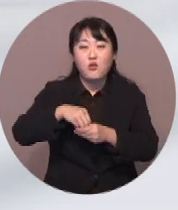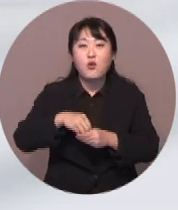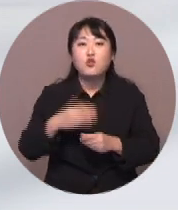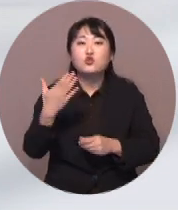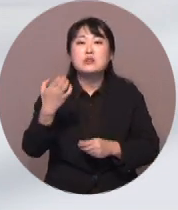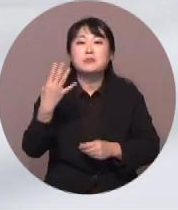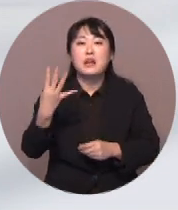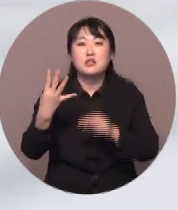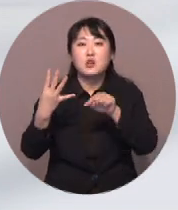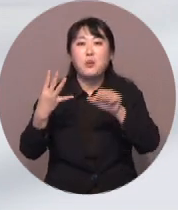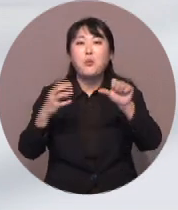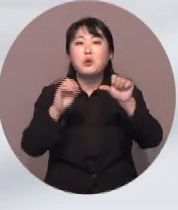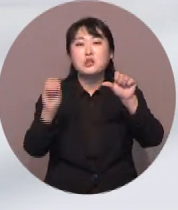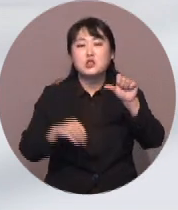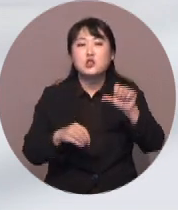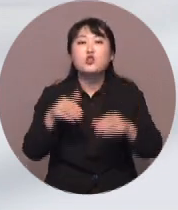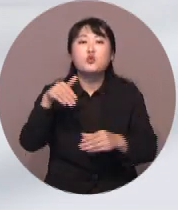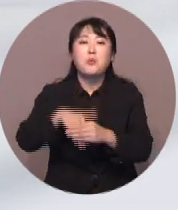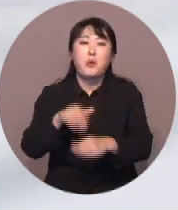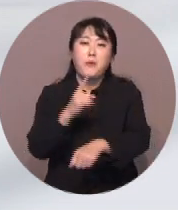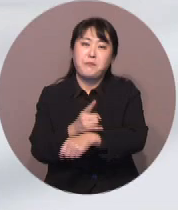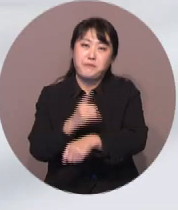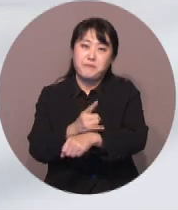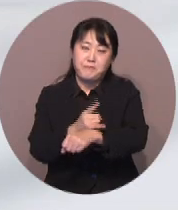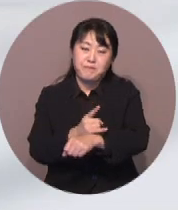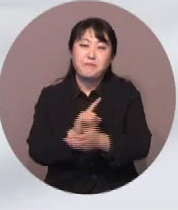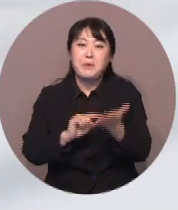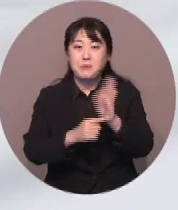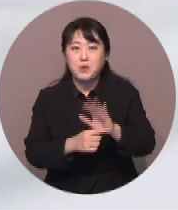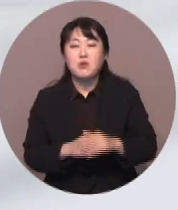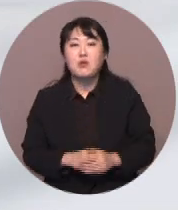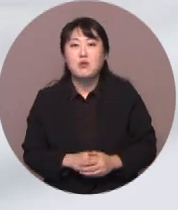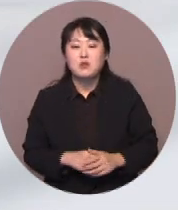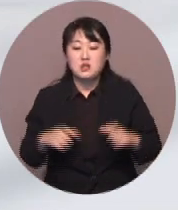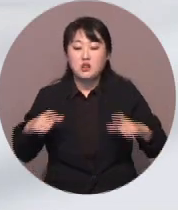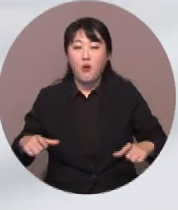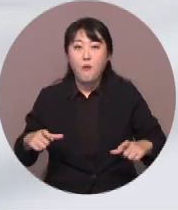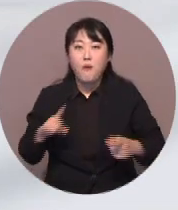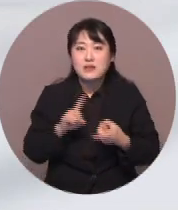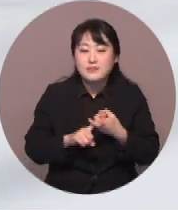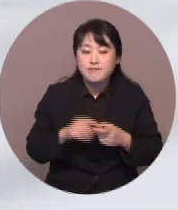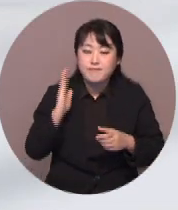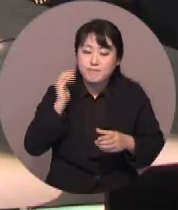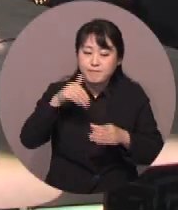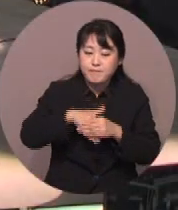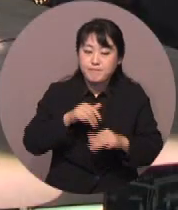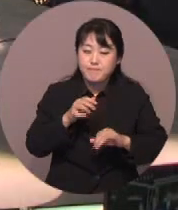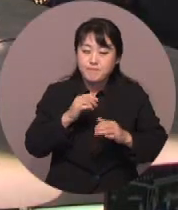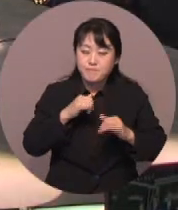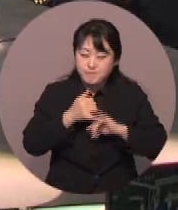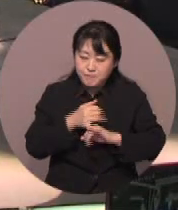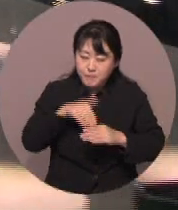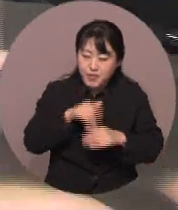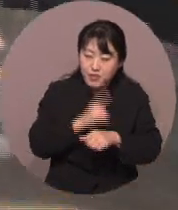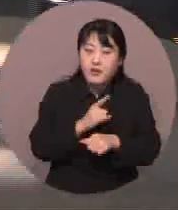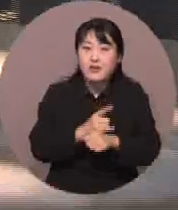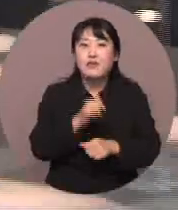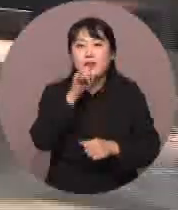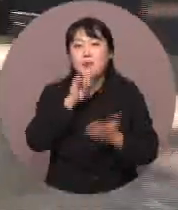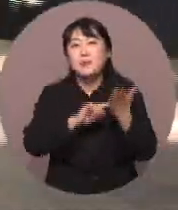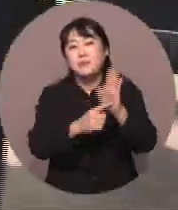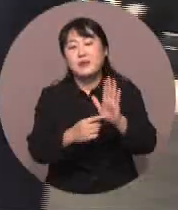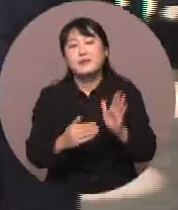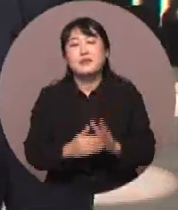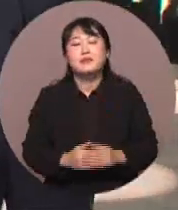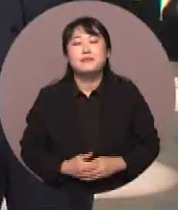94.5% 가 투표 의사를 밝혀 대선에 대한 지역민의 높은 관심을 보여 줬습니다 mbc nu